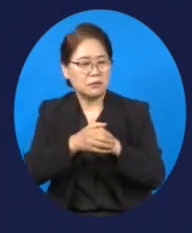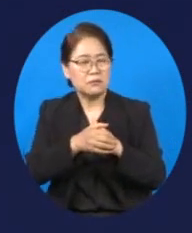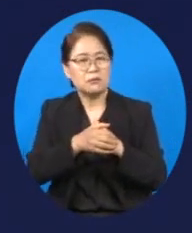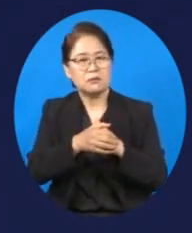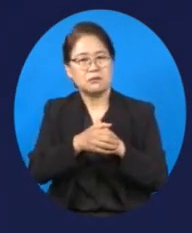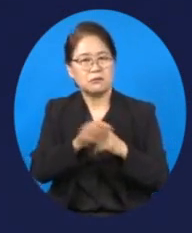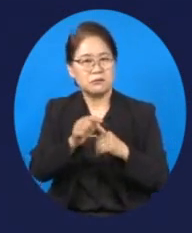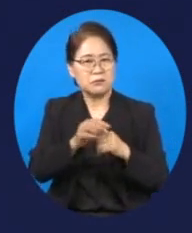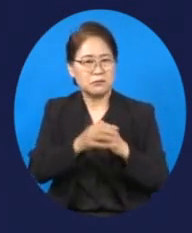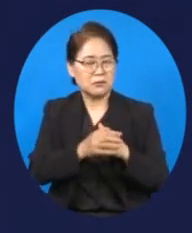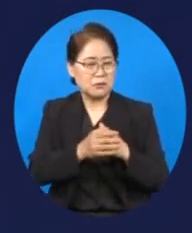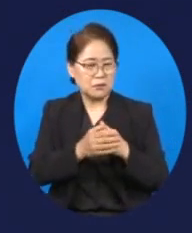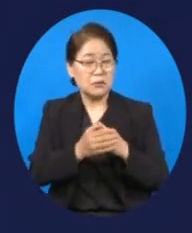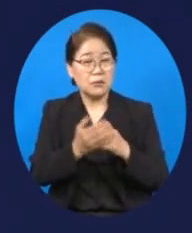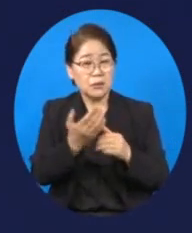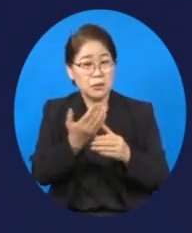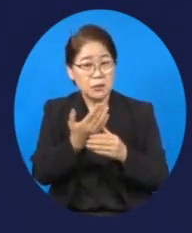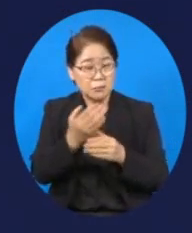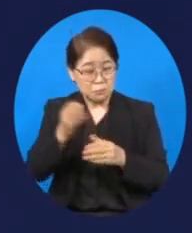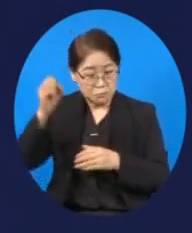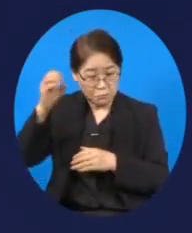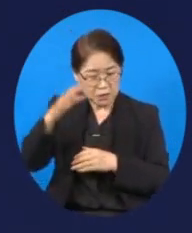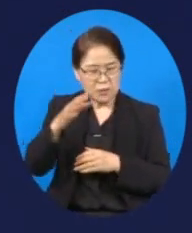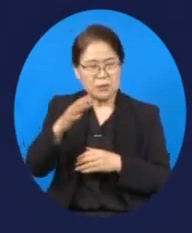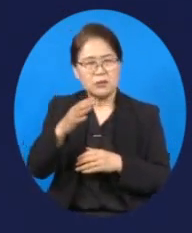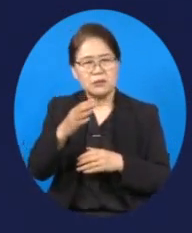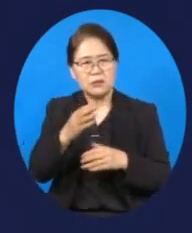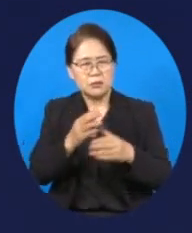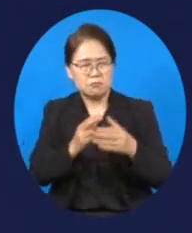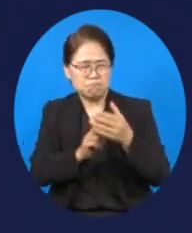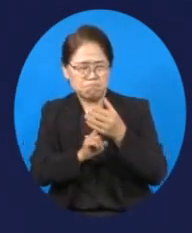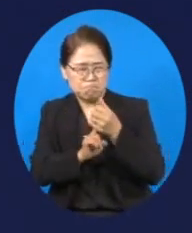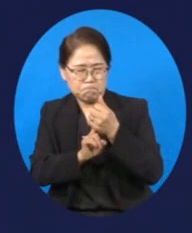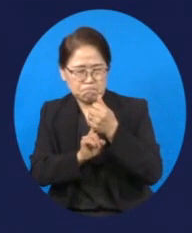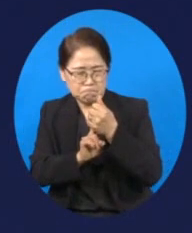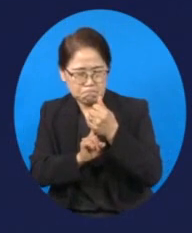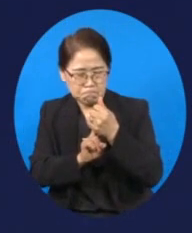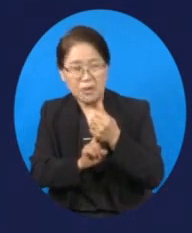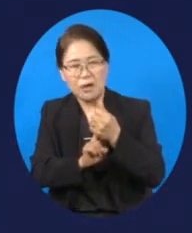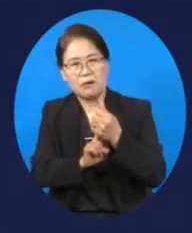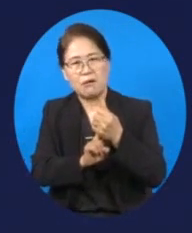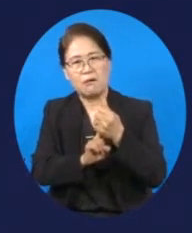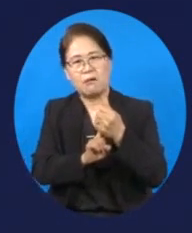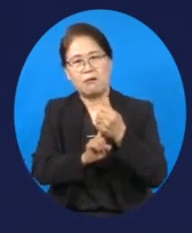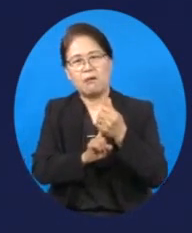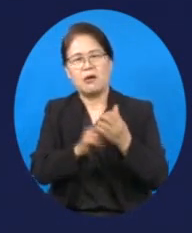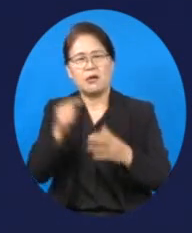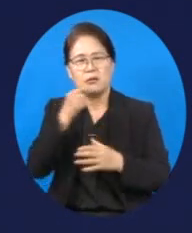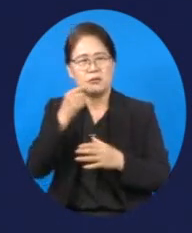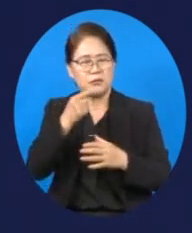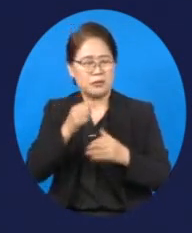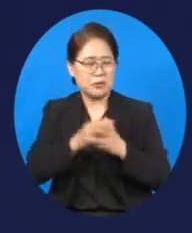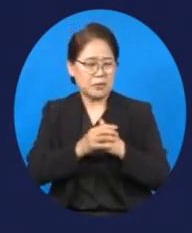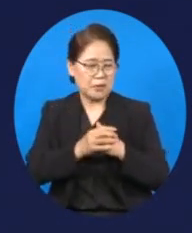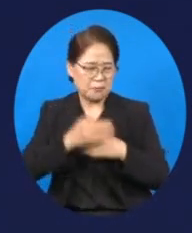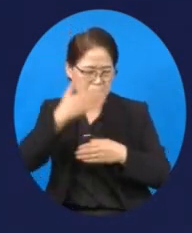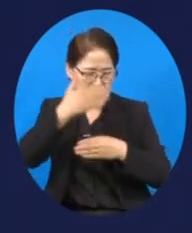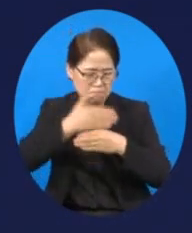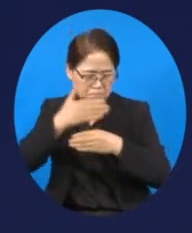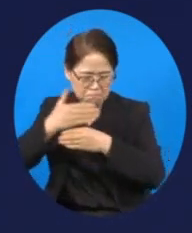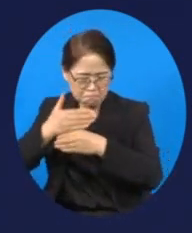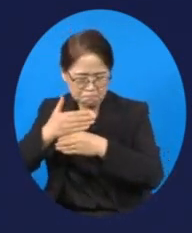그 불을 자신의 빛을 말하래 두어 가지고 덮어버리고 철저하게 그 빛을 차단하면서